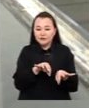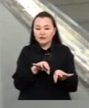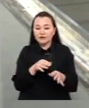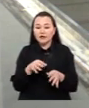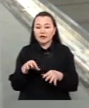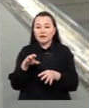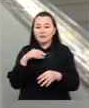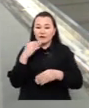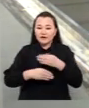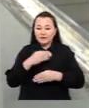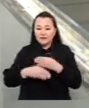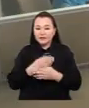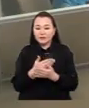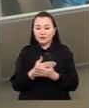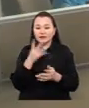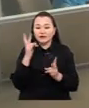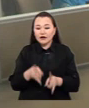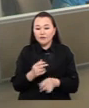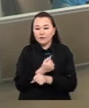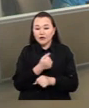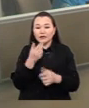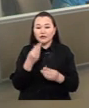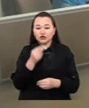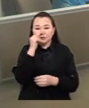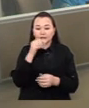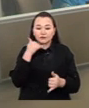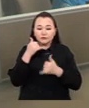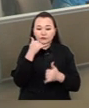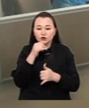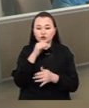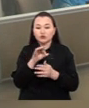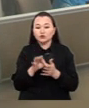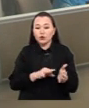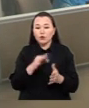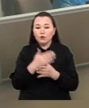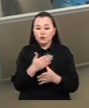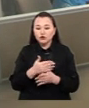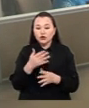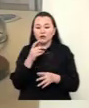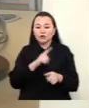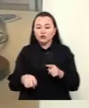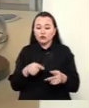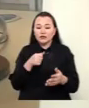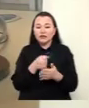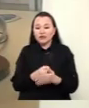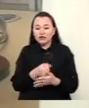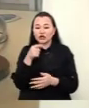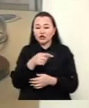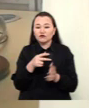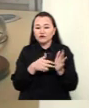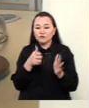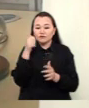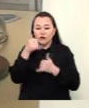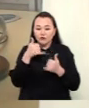перевязать например травмой центр скорой медицинской помощи поступают до 1800 звонков чаще всего